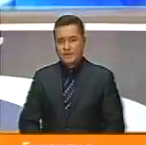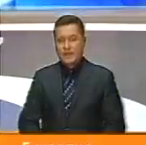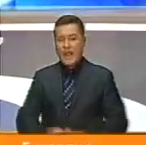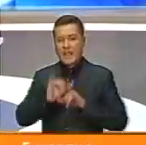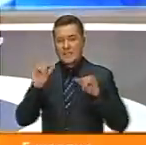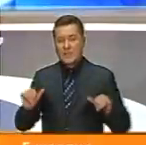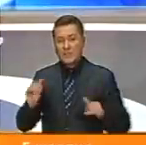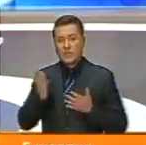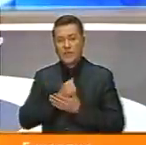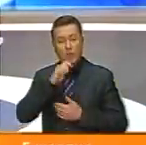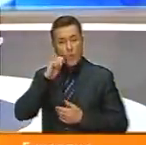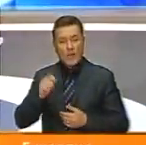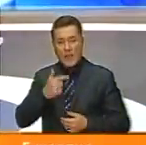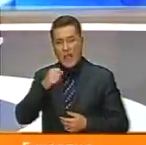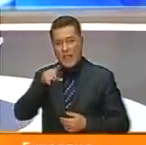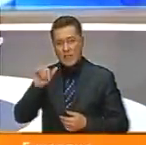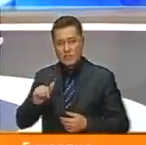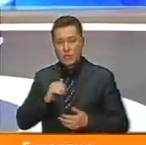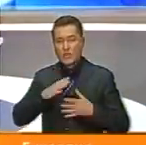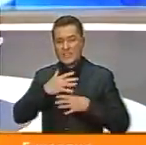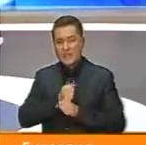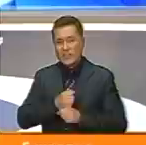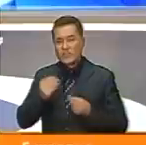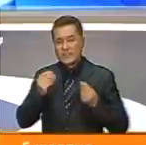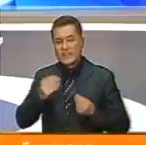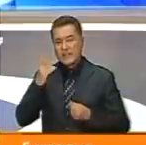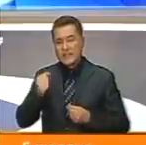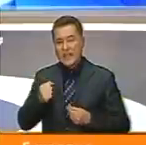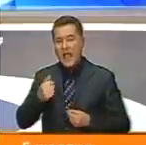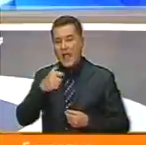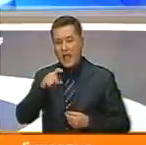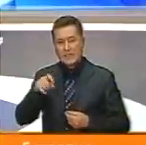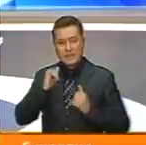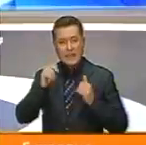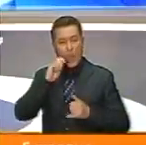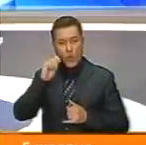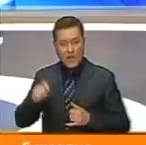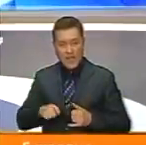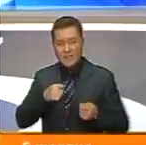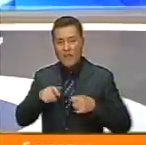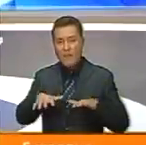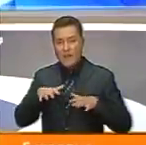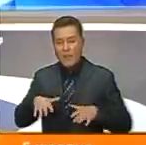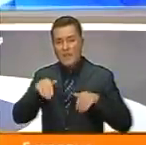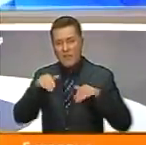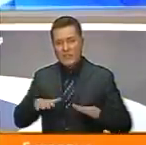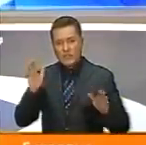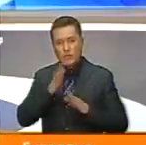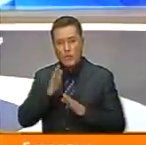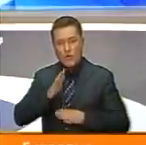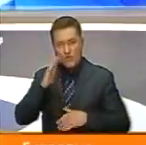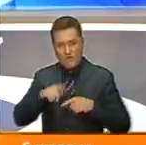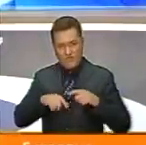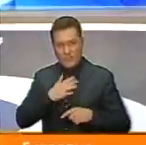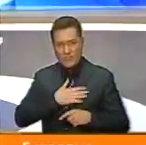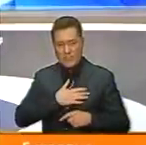Збільшити видобуток українського газу і, як наслідок, зменшити ціни на блакитне паливо для українців. У парламенті цього тижня вирішитимуть долю вітчизняного